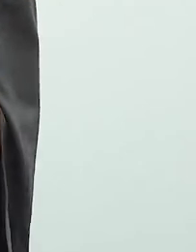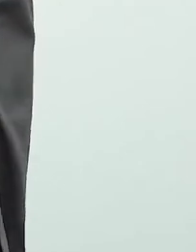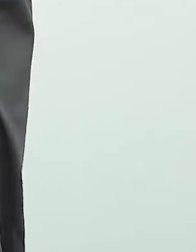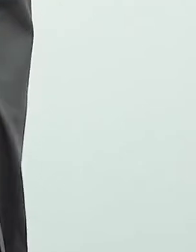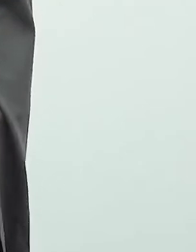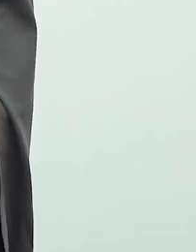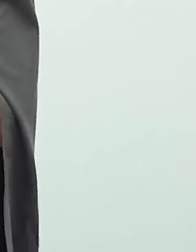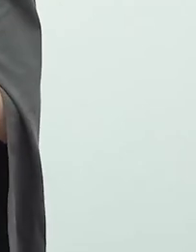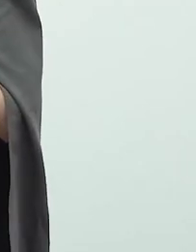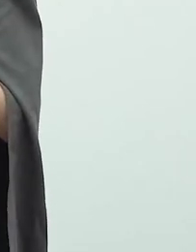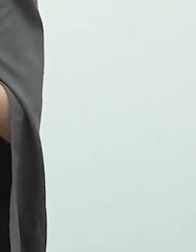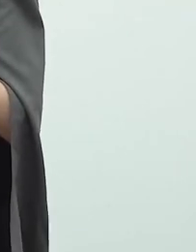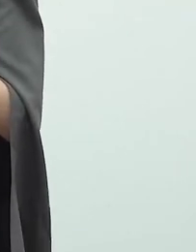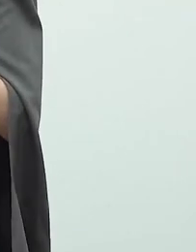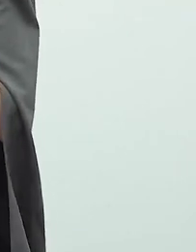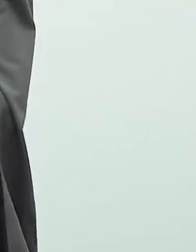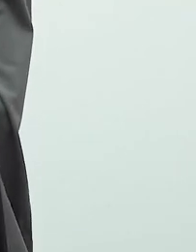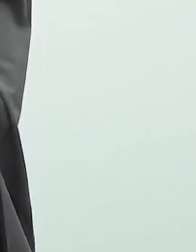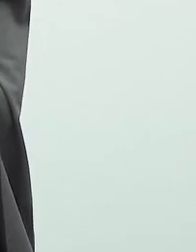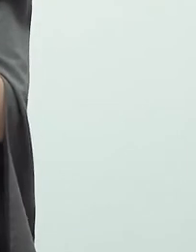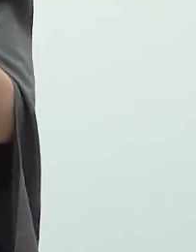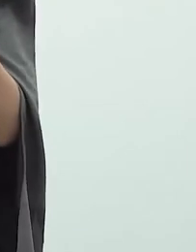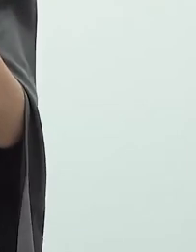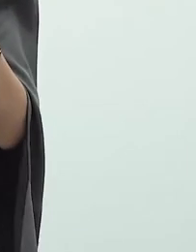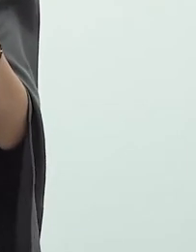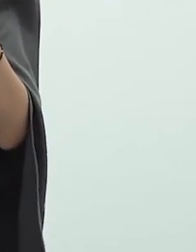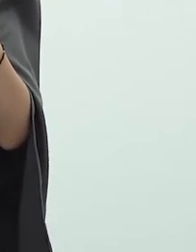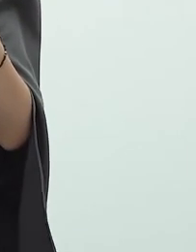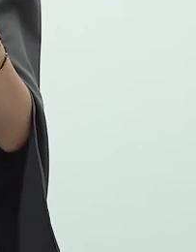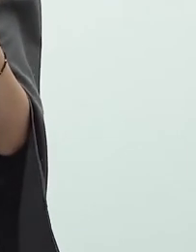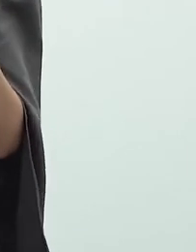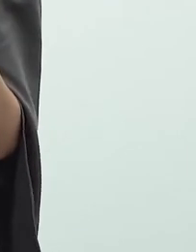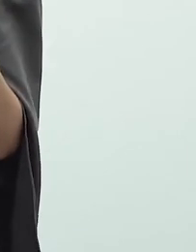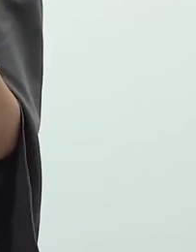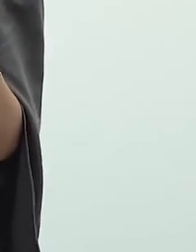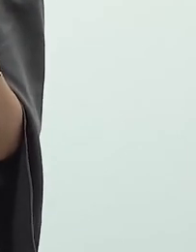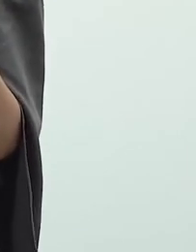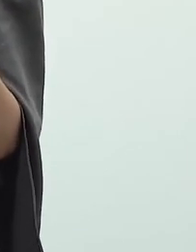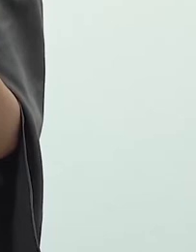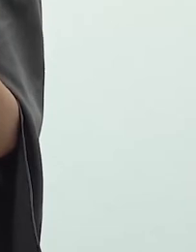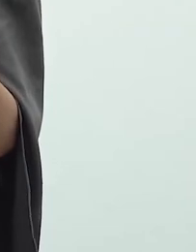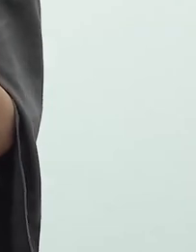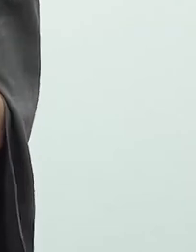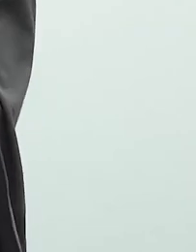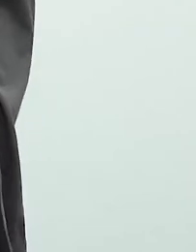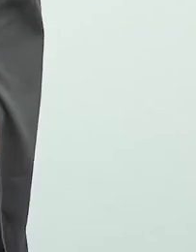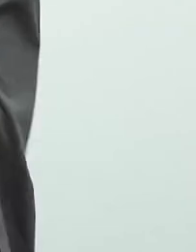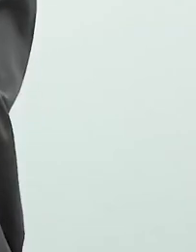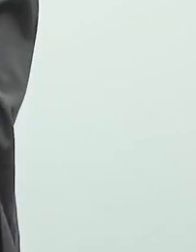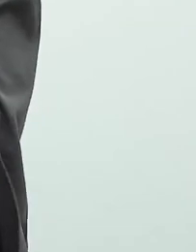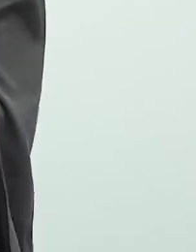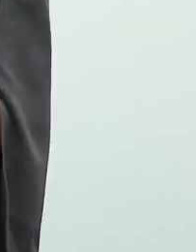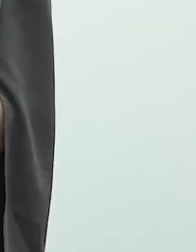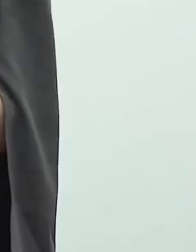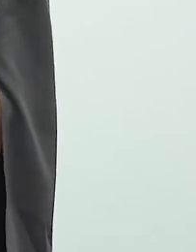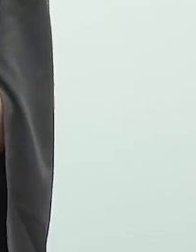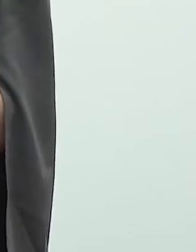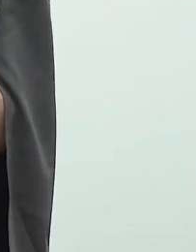사실은 그게 너무 자막이 없어요 그래서 볼 수 있는 방법이 없고 또 넷플릭스